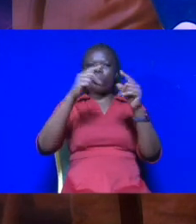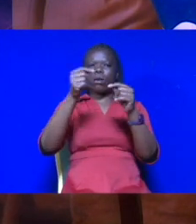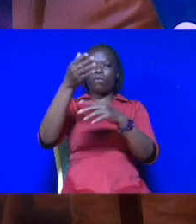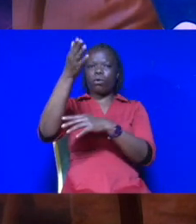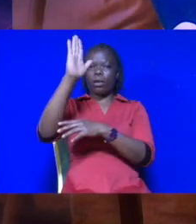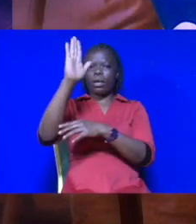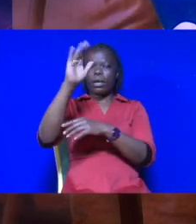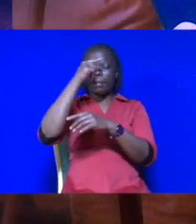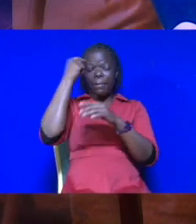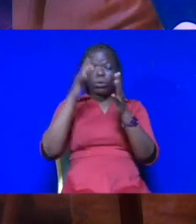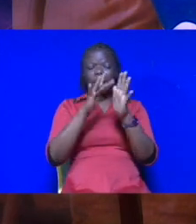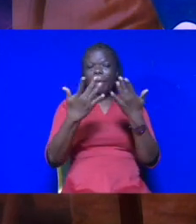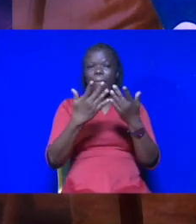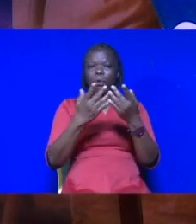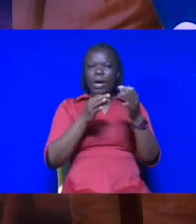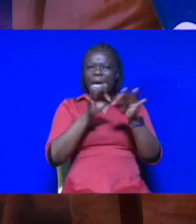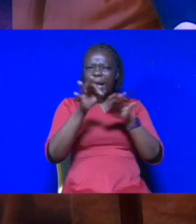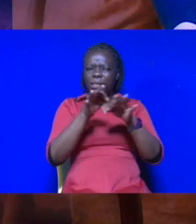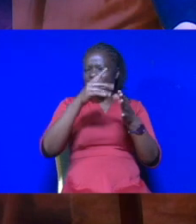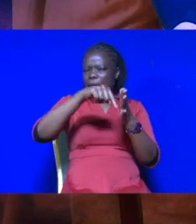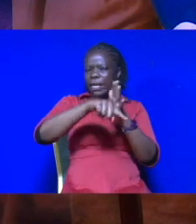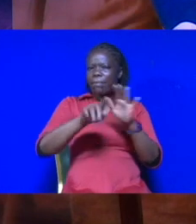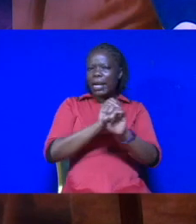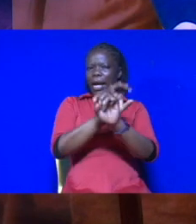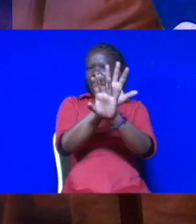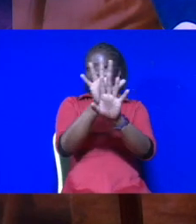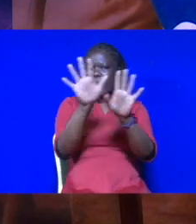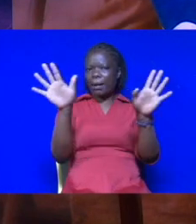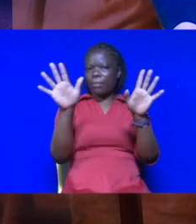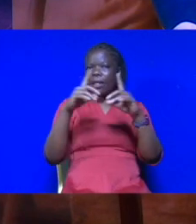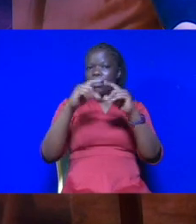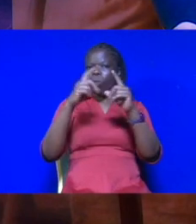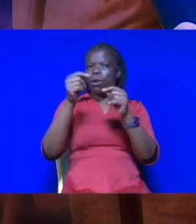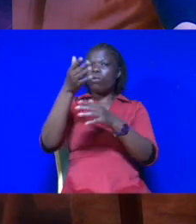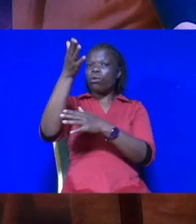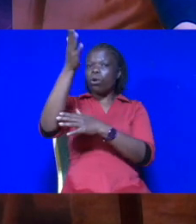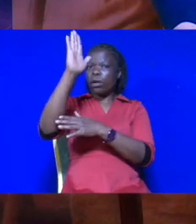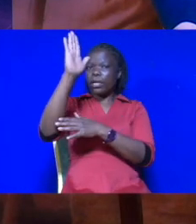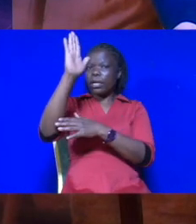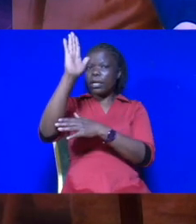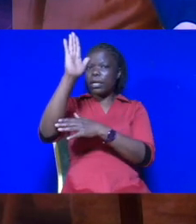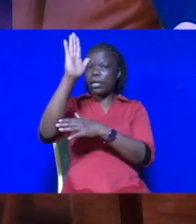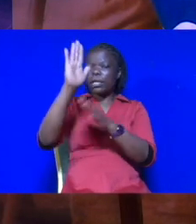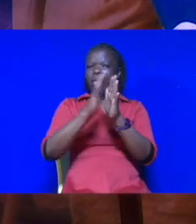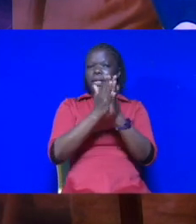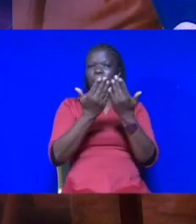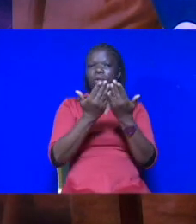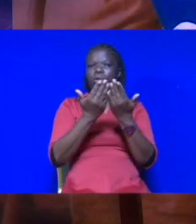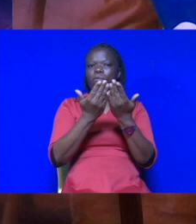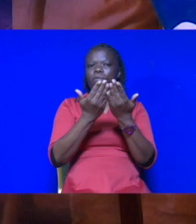imezungumza wazi kabisa kwamba neno la Mungu katika kitabu cha